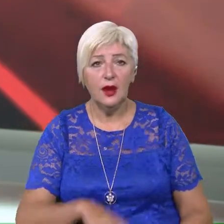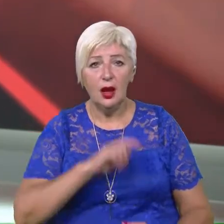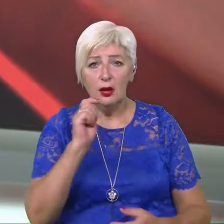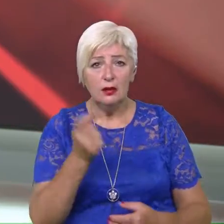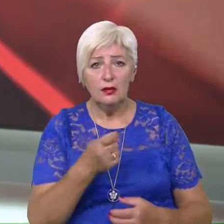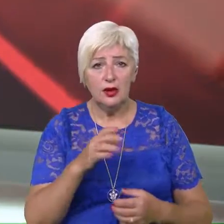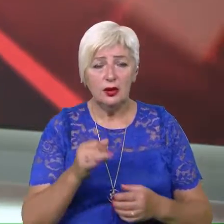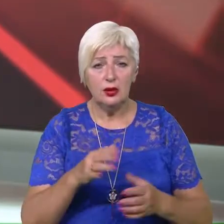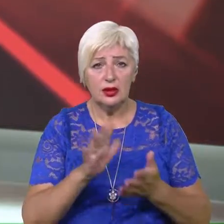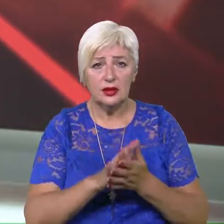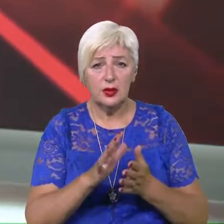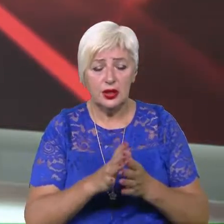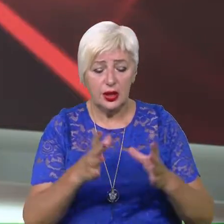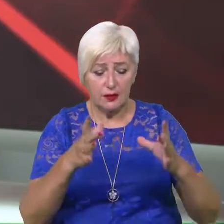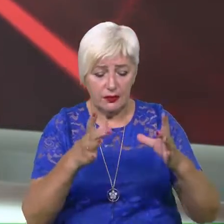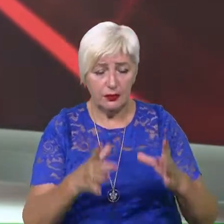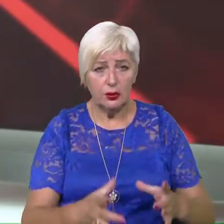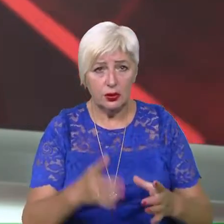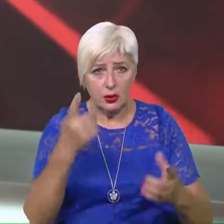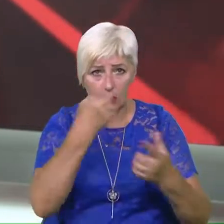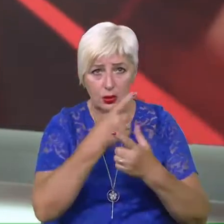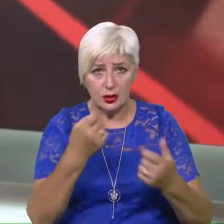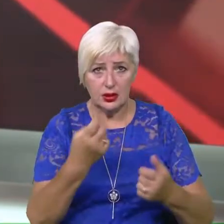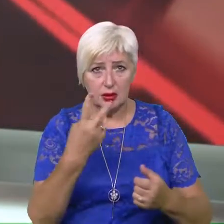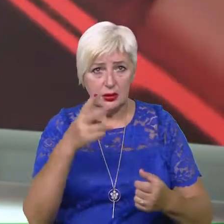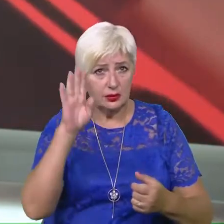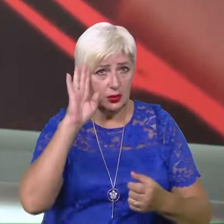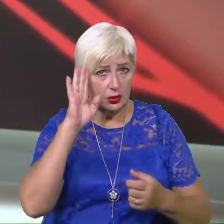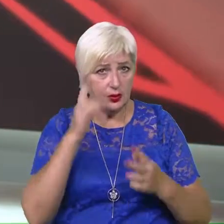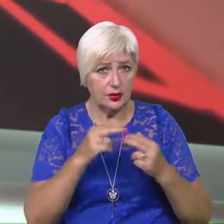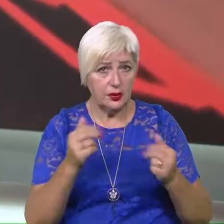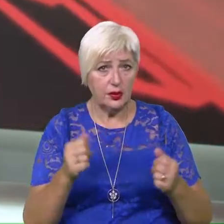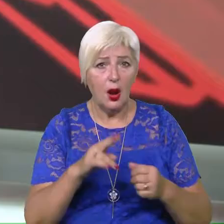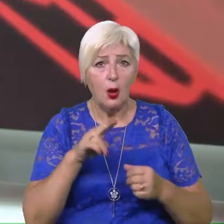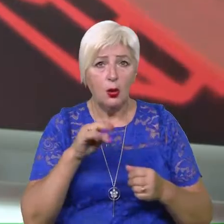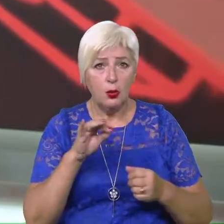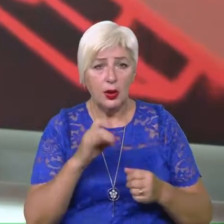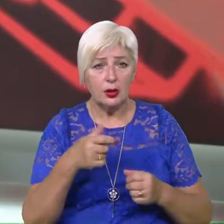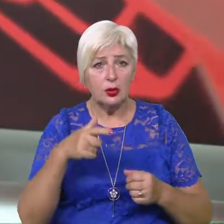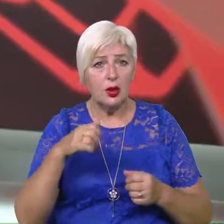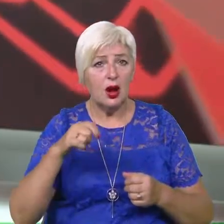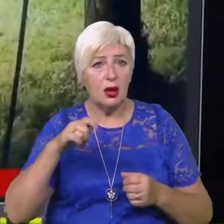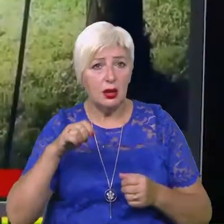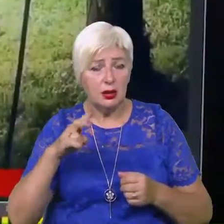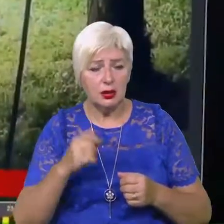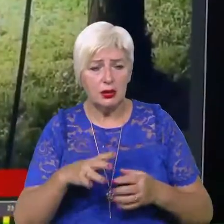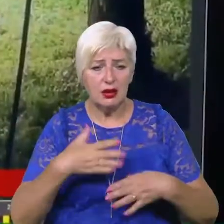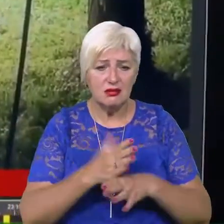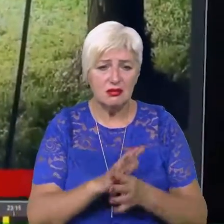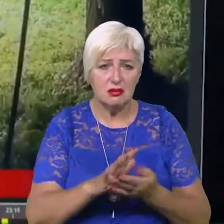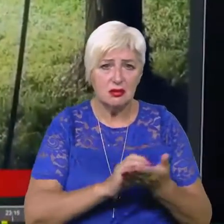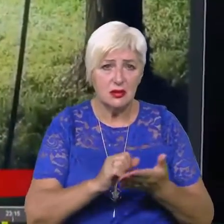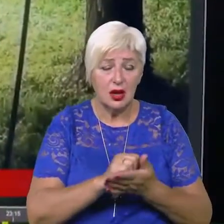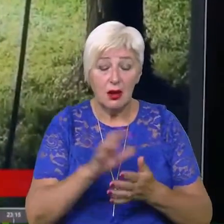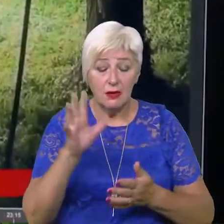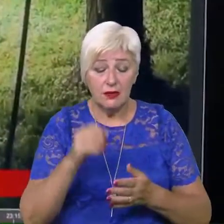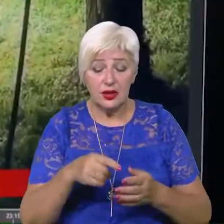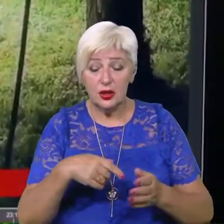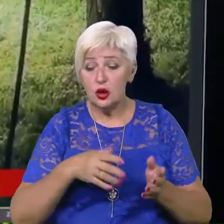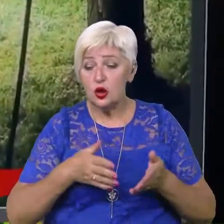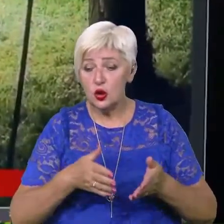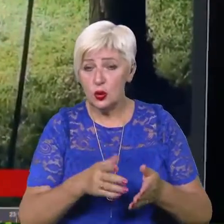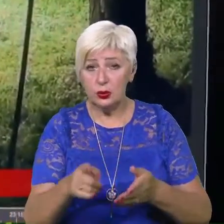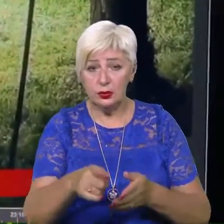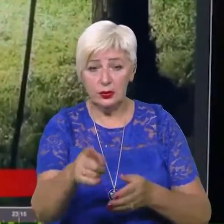війну сміттєвим урнам оголосили двоє хлопців у Дніпрі. У парку Гагаріна вони трощили всі, що траплялось на їхньому шляху. Загалом